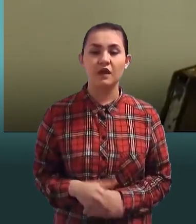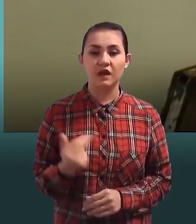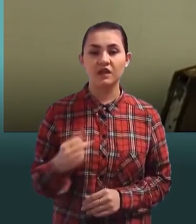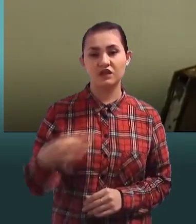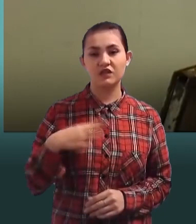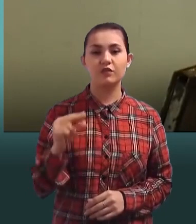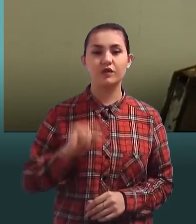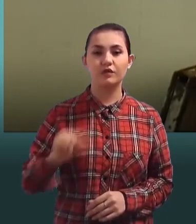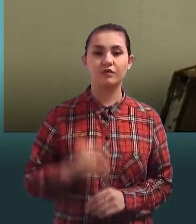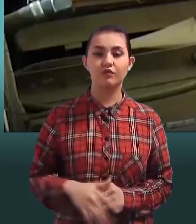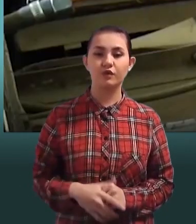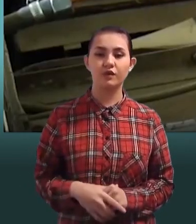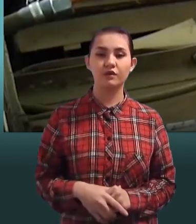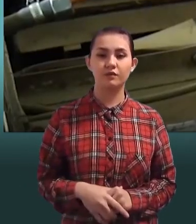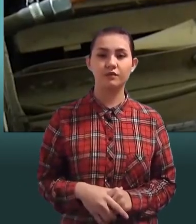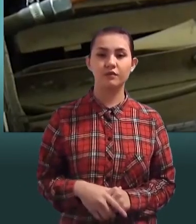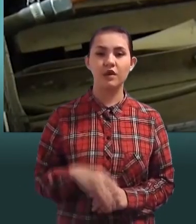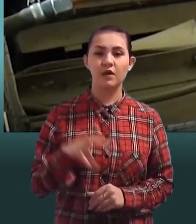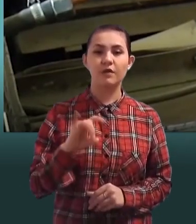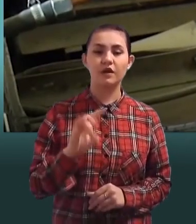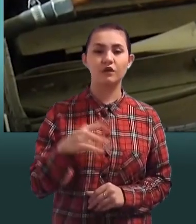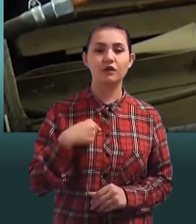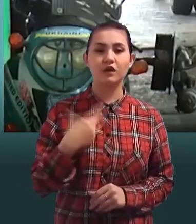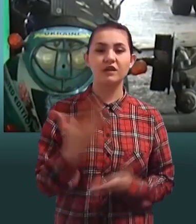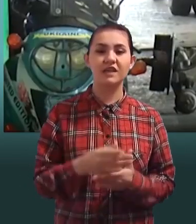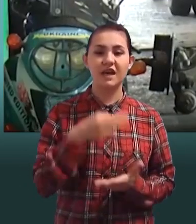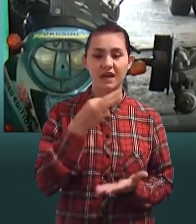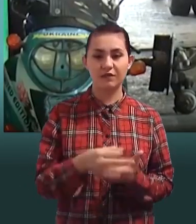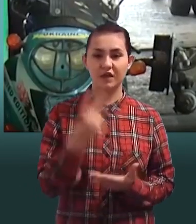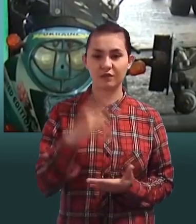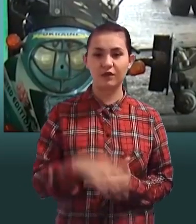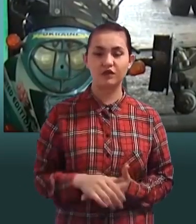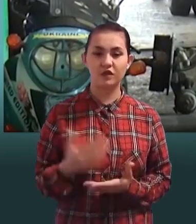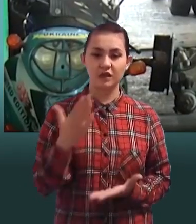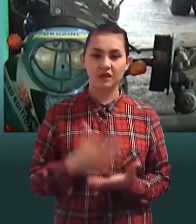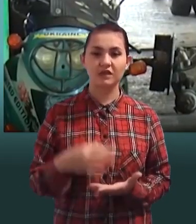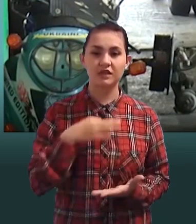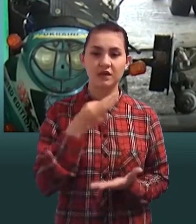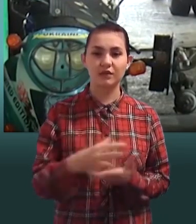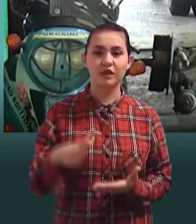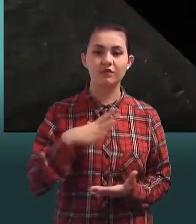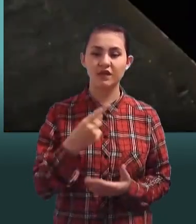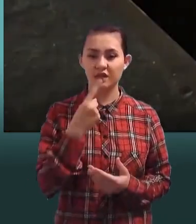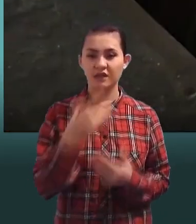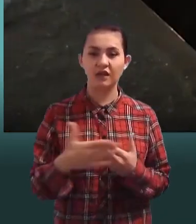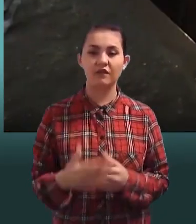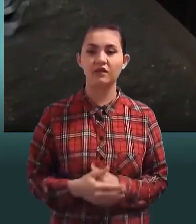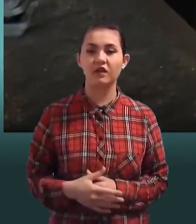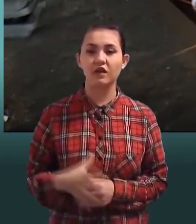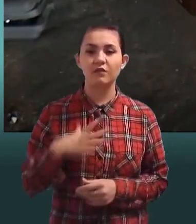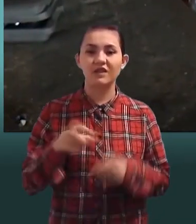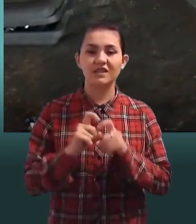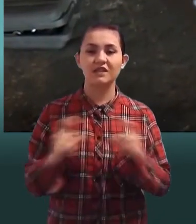працює. Пані Марино, бачу, у вас є репліка. Да, у меня есть реплика. Было заседание